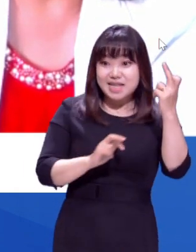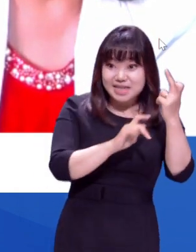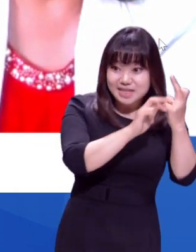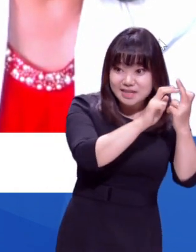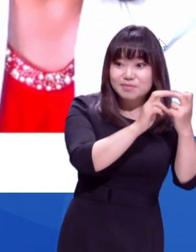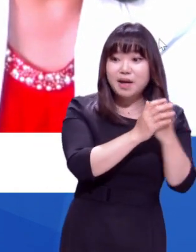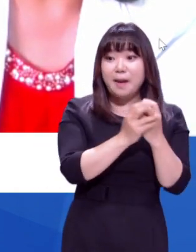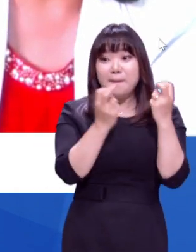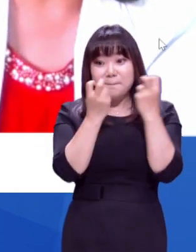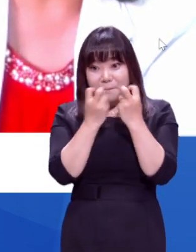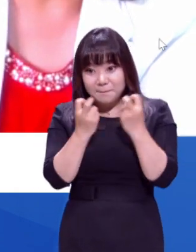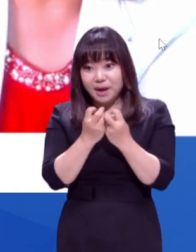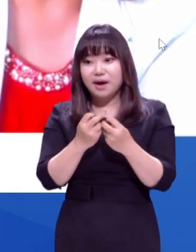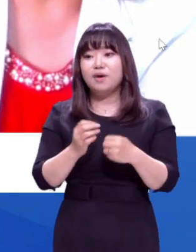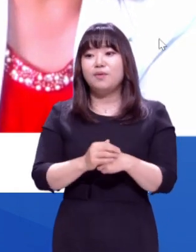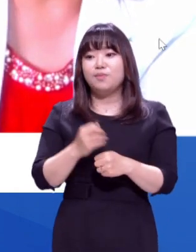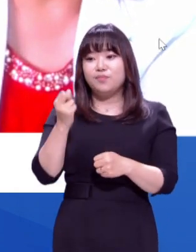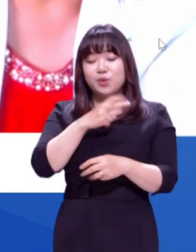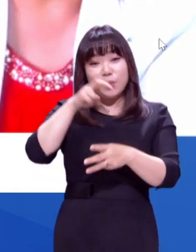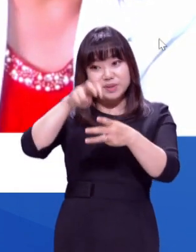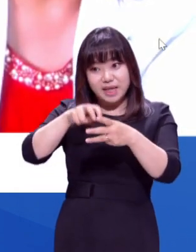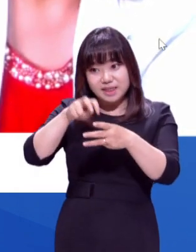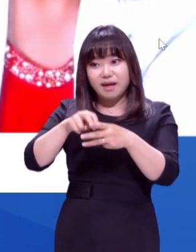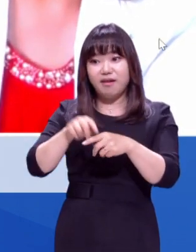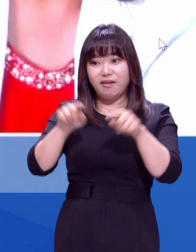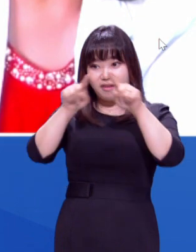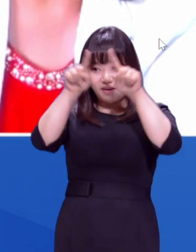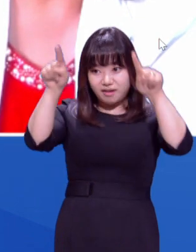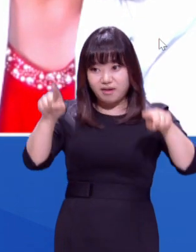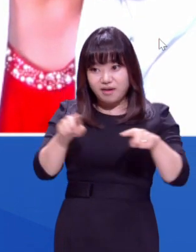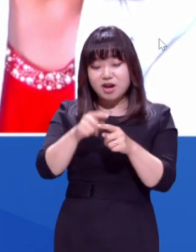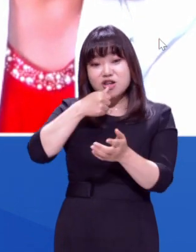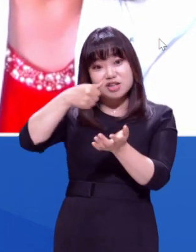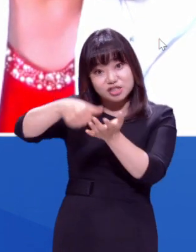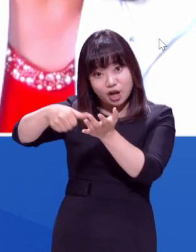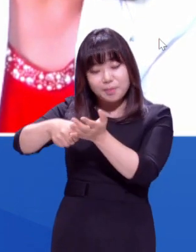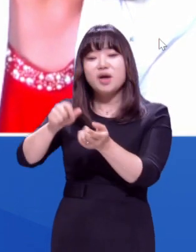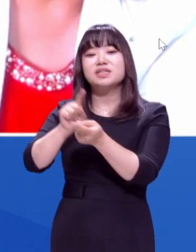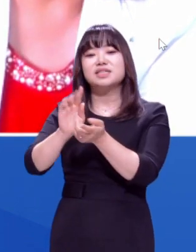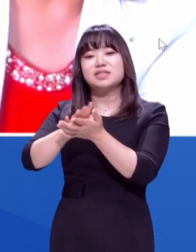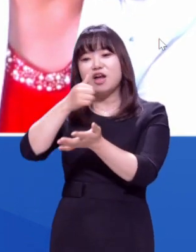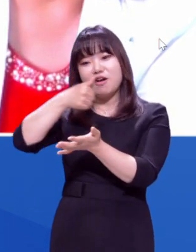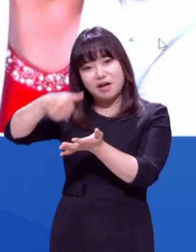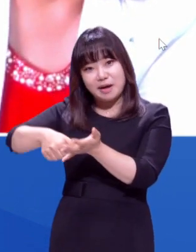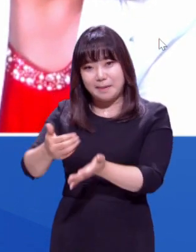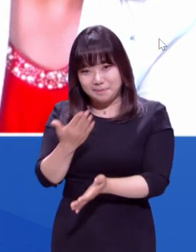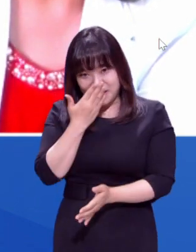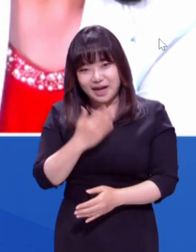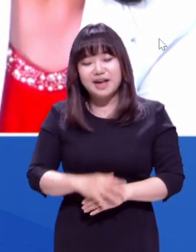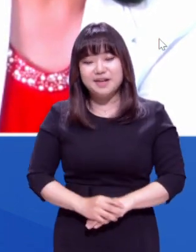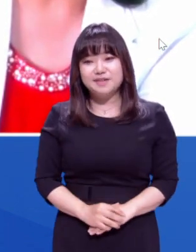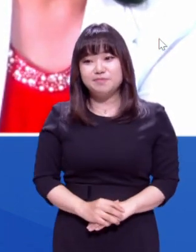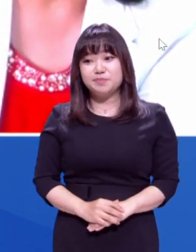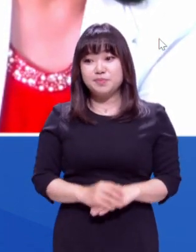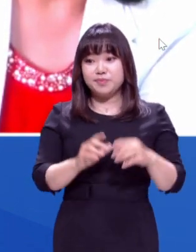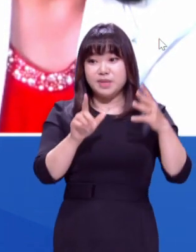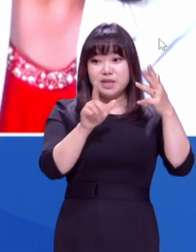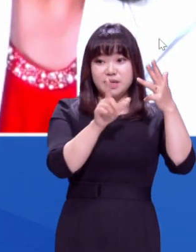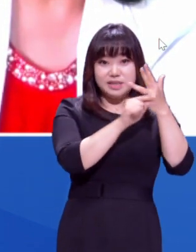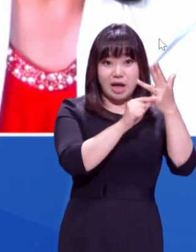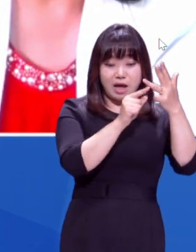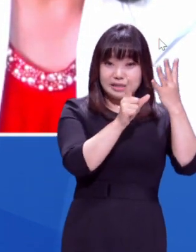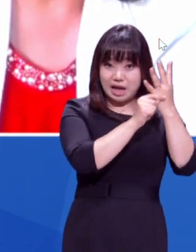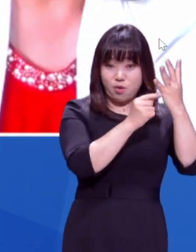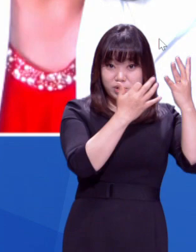미아동 복합청사나 동주민 센터 등에 비치된 서명부에 직접 기재하면 됩니다. 4월